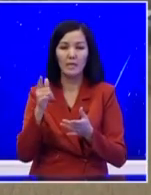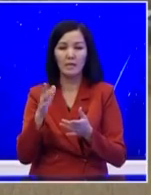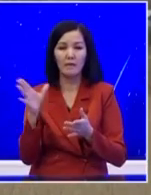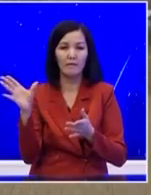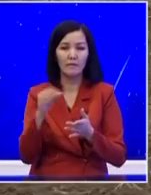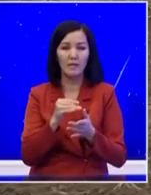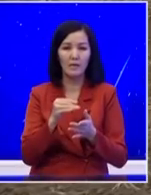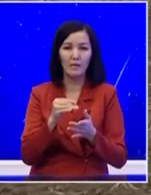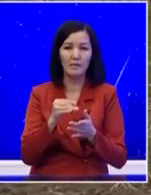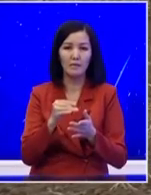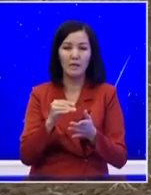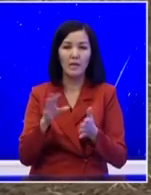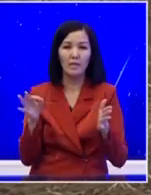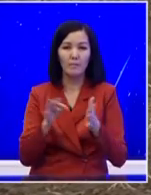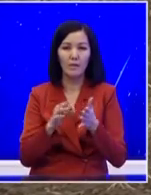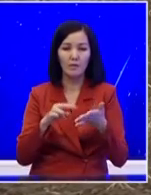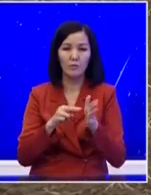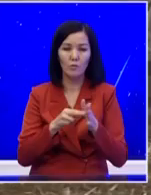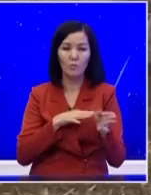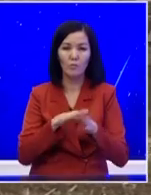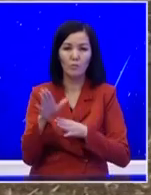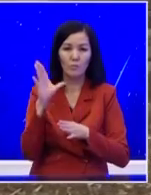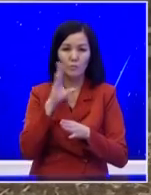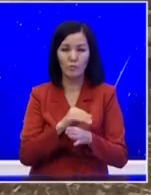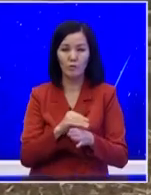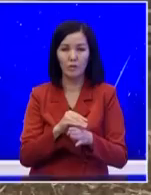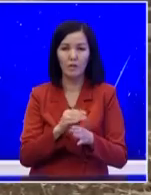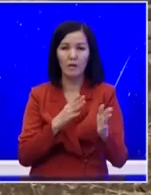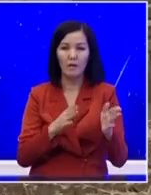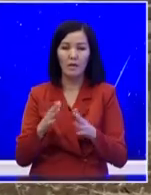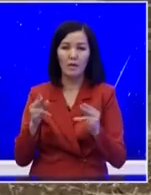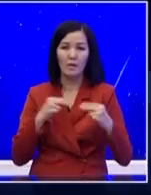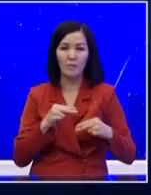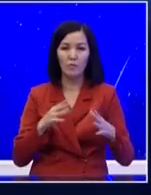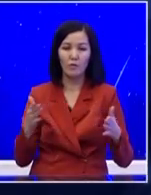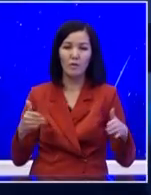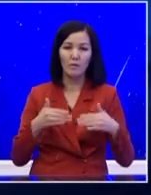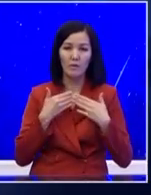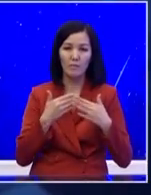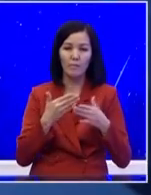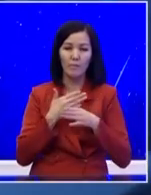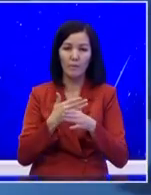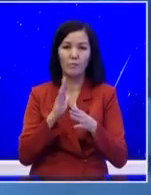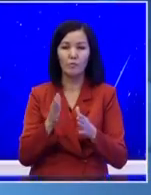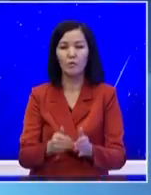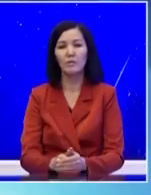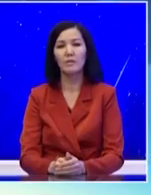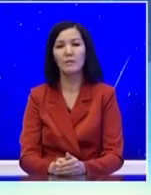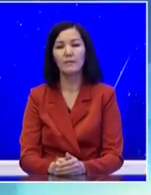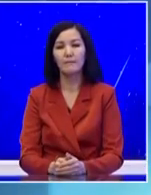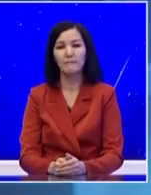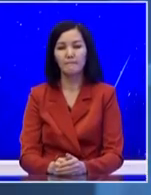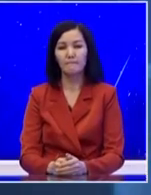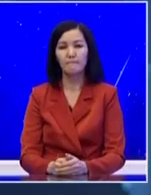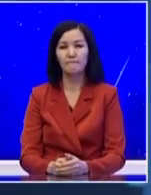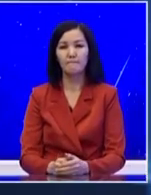для достижения поставленной задачи есть. Тому подтверждение – слаженная работа государства и аграриев. Еламан Раймбеков, Курмажан Касымжанова, Амаджол